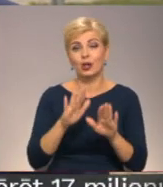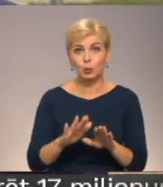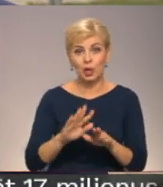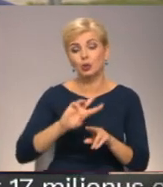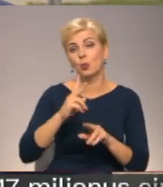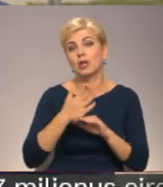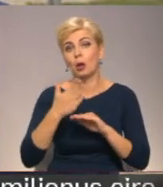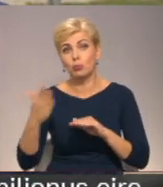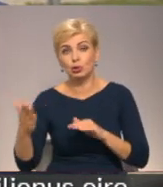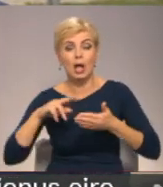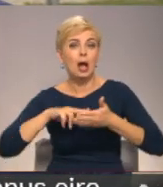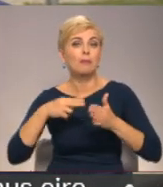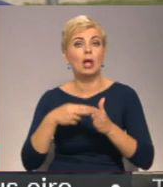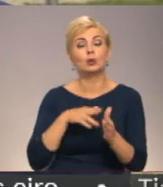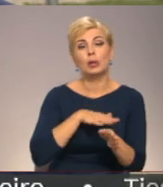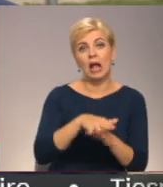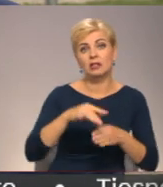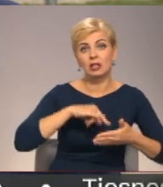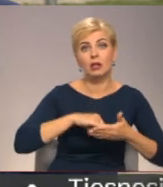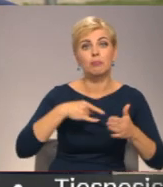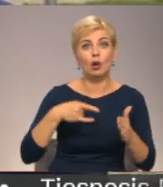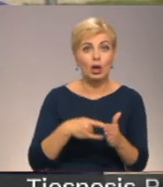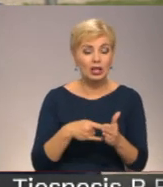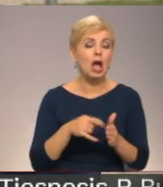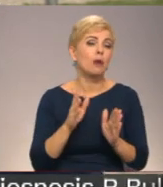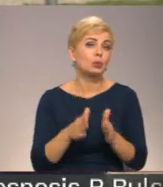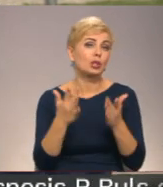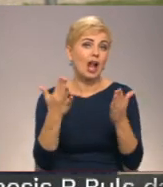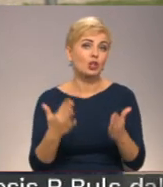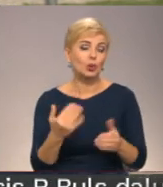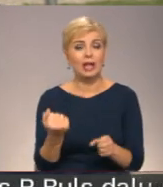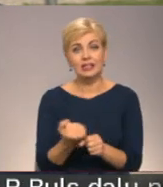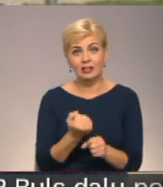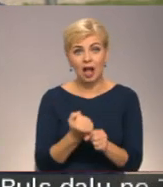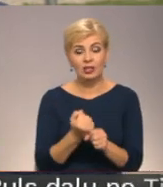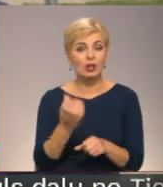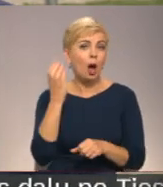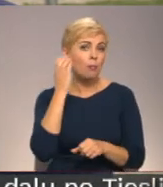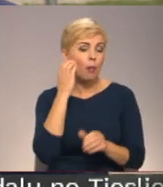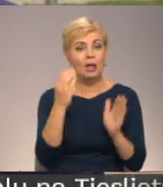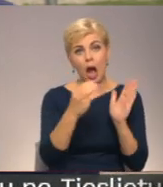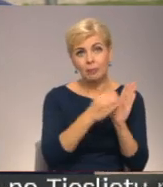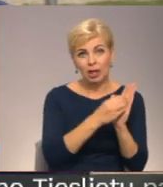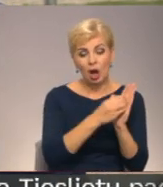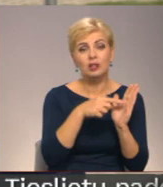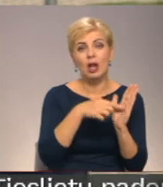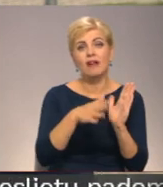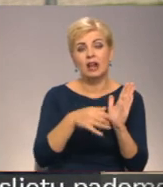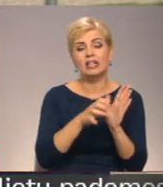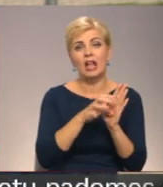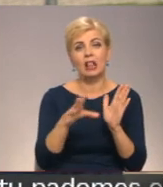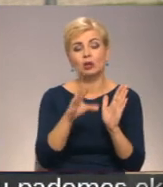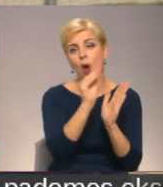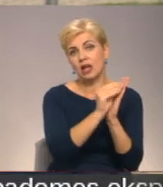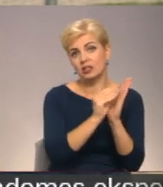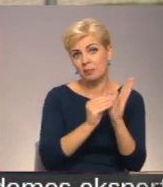otrajā pusē plāno realizēt projektu, kura rezultātā tiks izstrādāta mobila aplikācija, ar kuras palīdzību jau varēs elektroniski